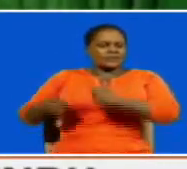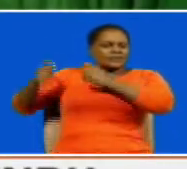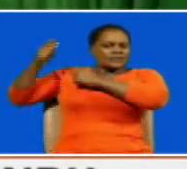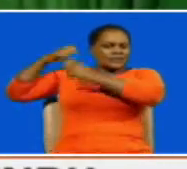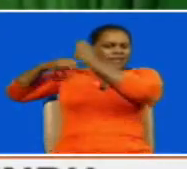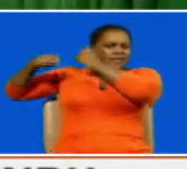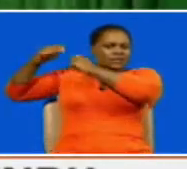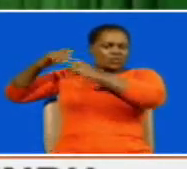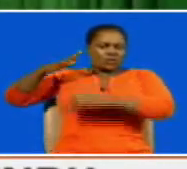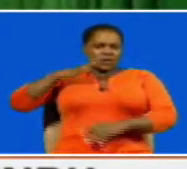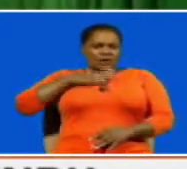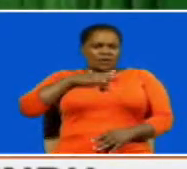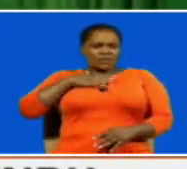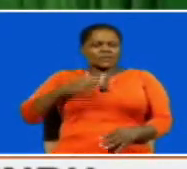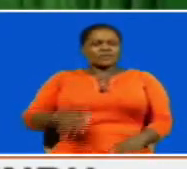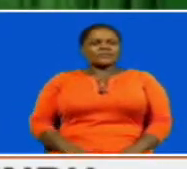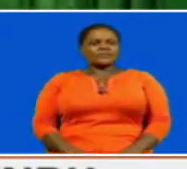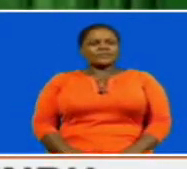Mila zetu sisi